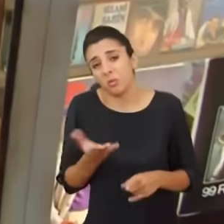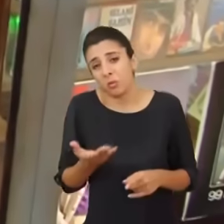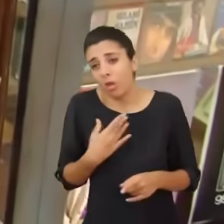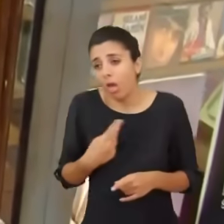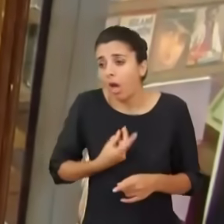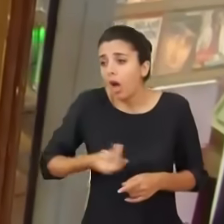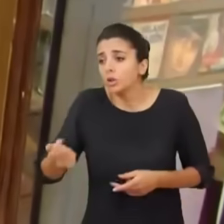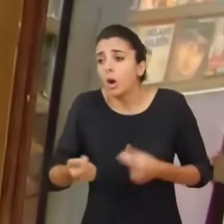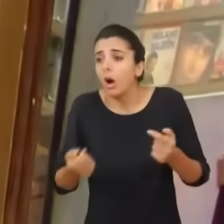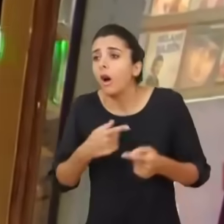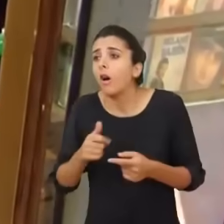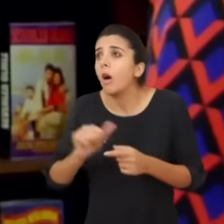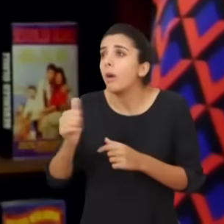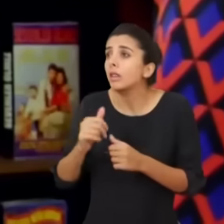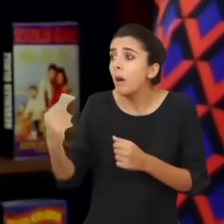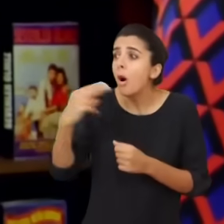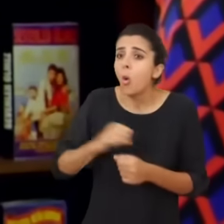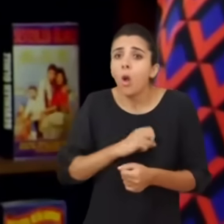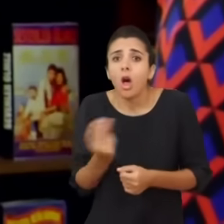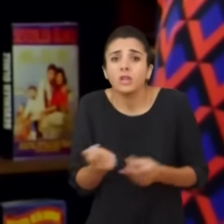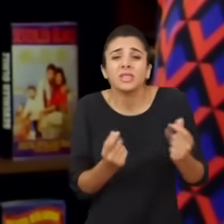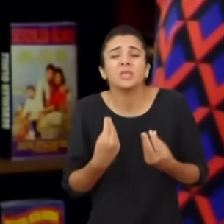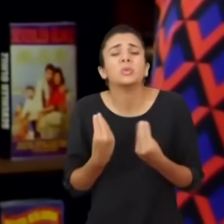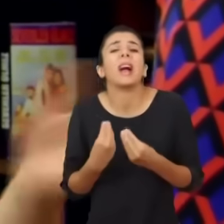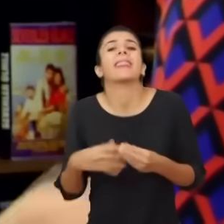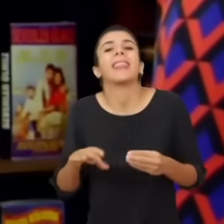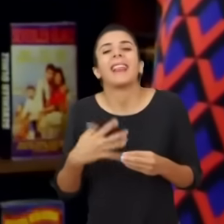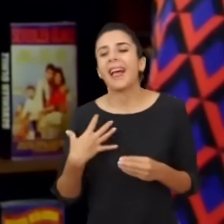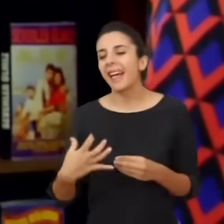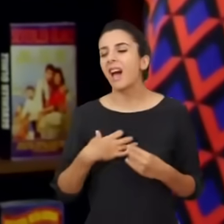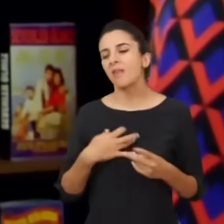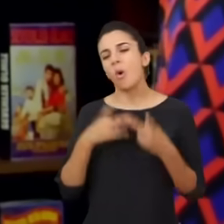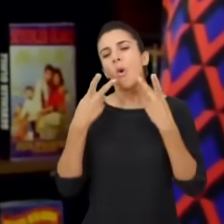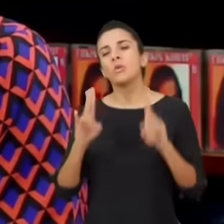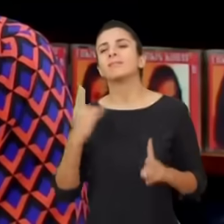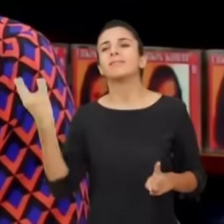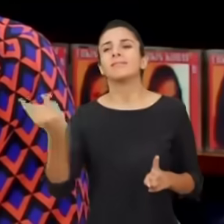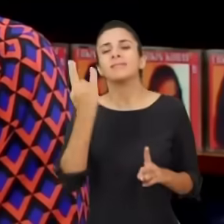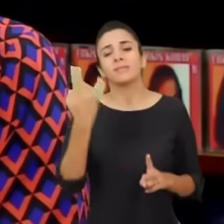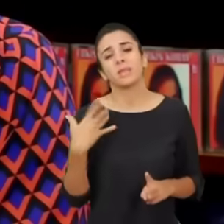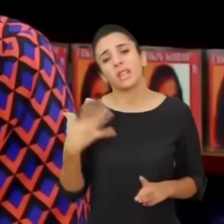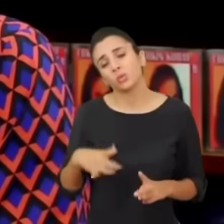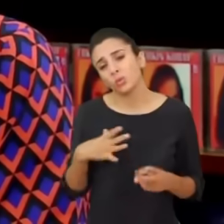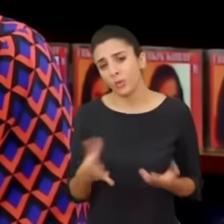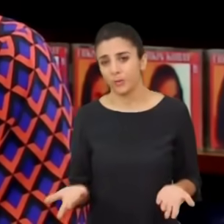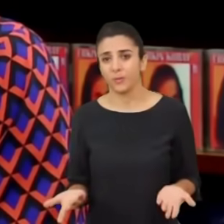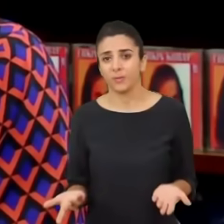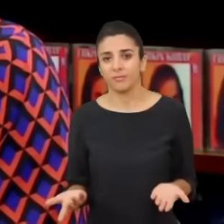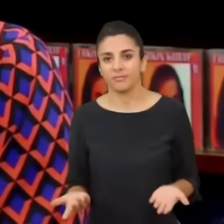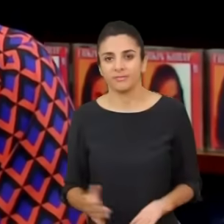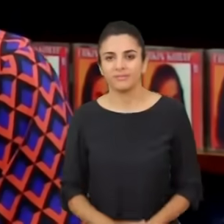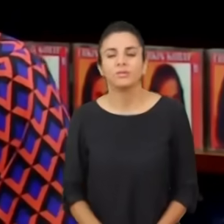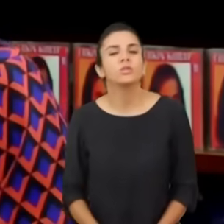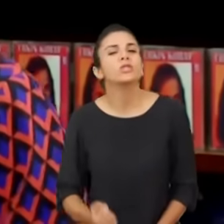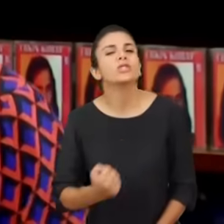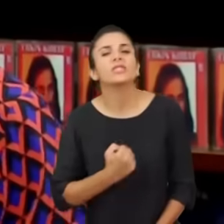kaça kaça, değil mi? Her taraftan, herkesten. Hiç güzel olmuyor. Böyle kendi kendimize artık özgürce dolaşabilirim yani. Kız,